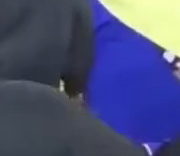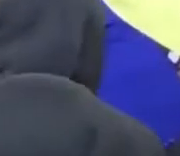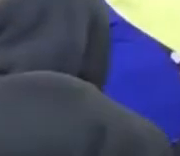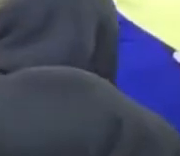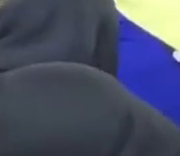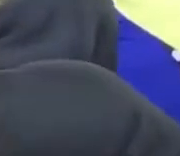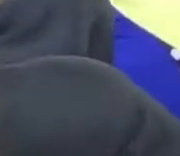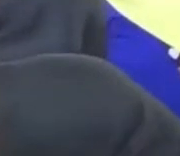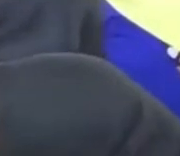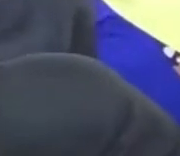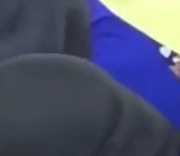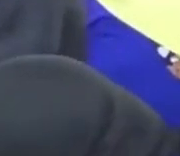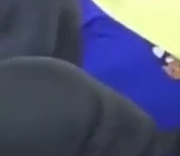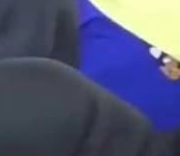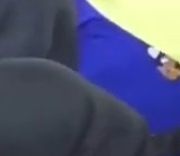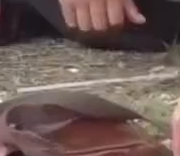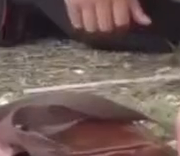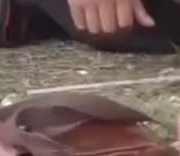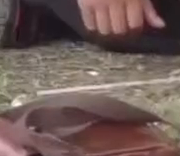Bencana atau KSB.